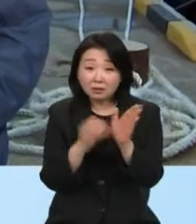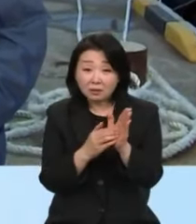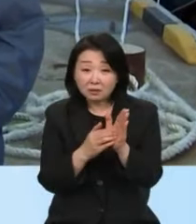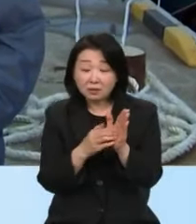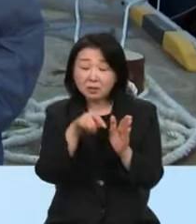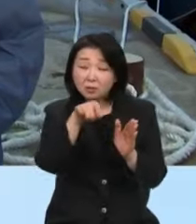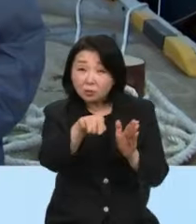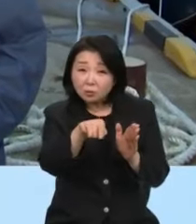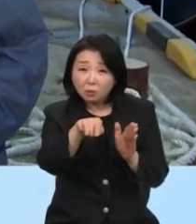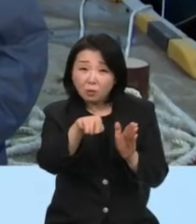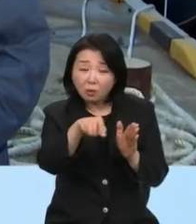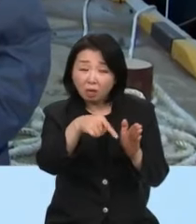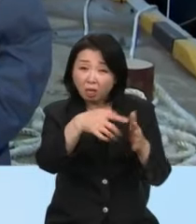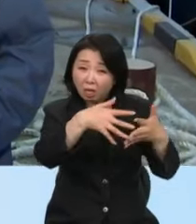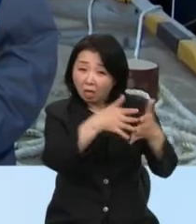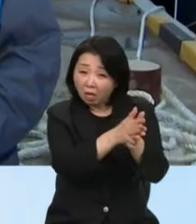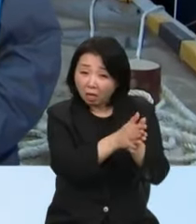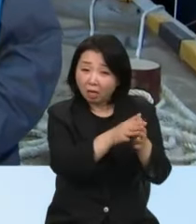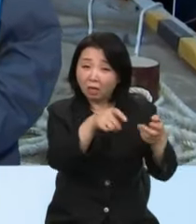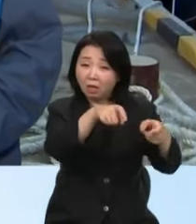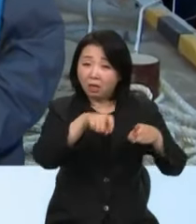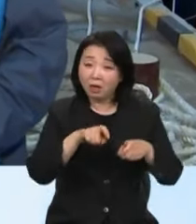얘기가 계속 나왔었잖아요.